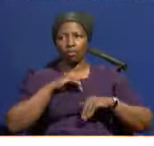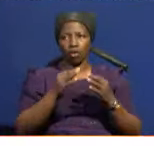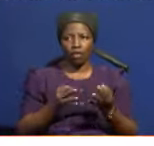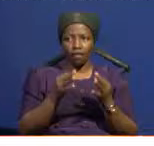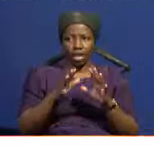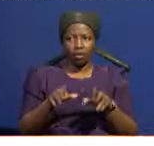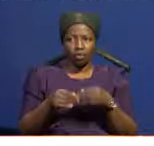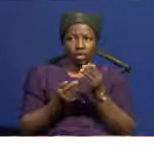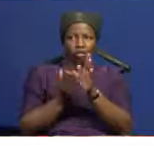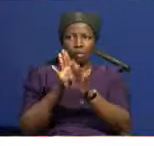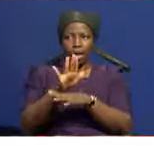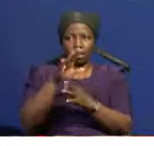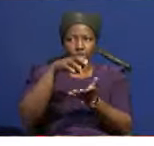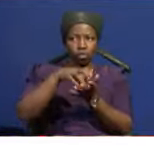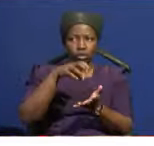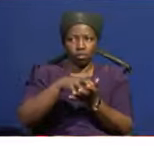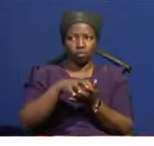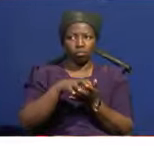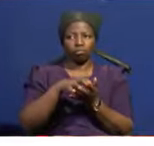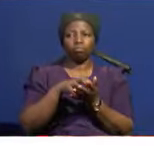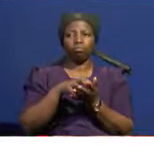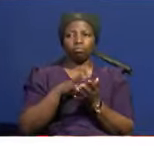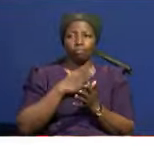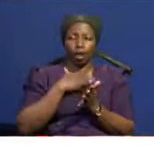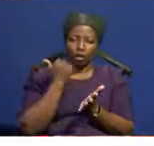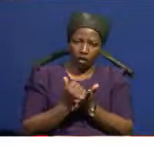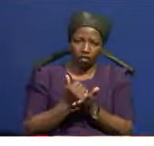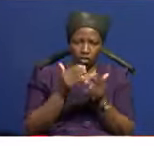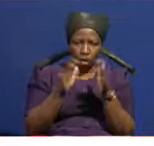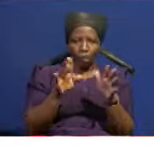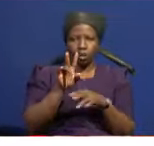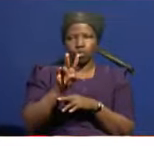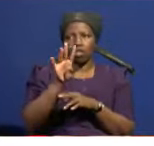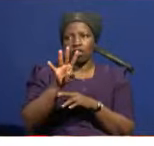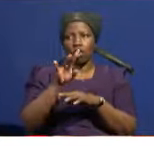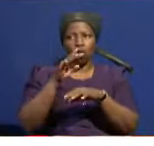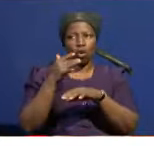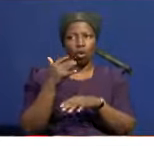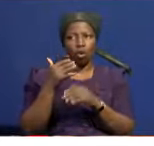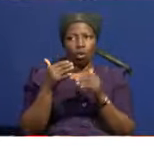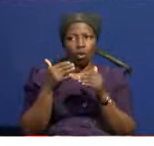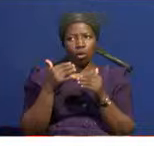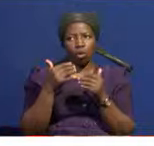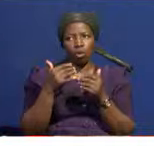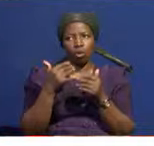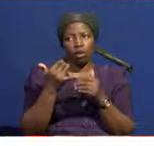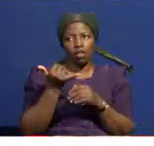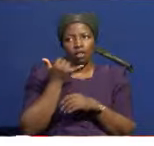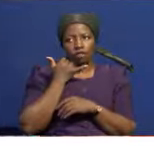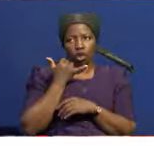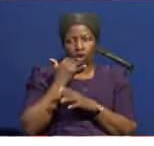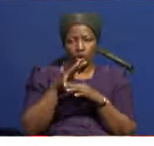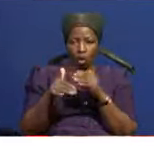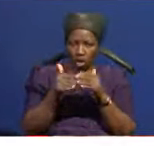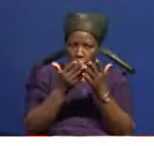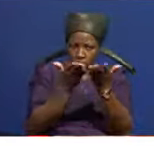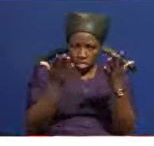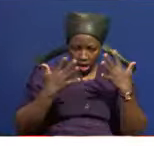utumishi wa umma. Ofisi yangu ni open 24/7. Simu yangu yote wako hao wajibu wako na simu